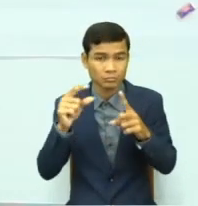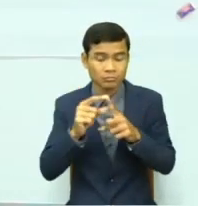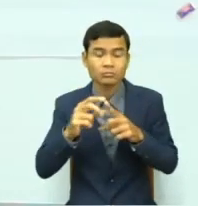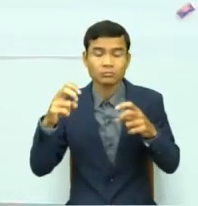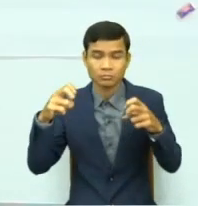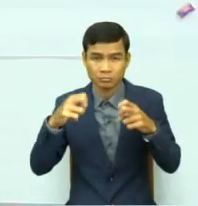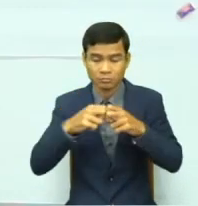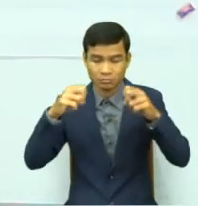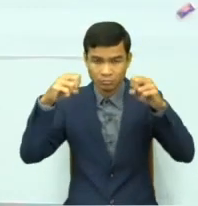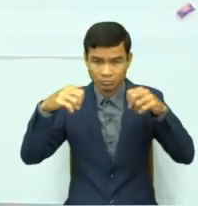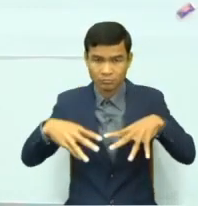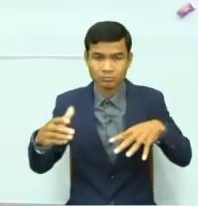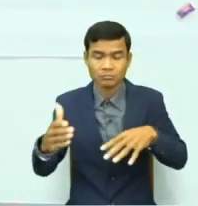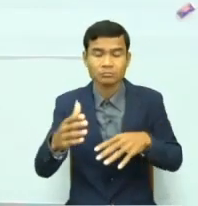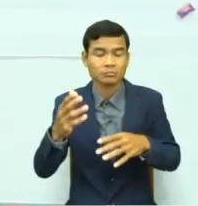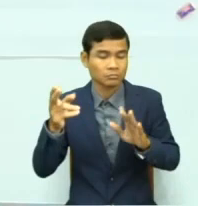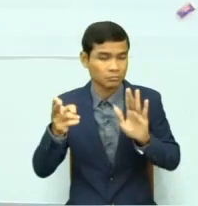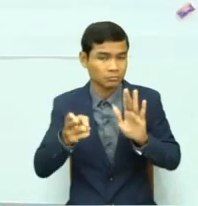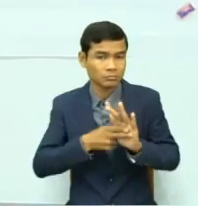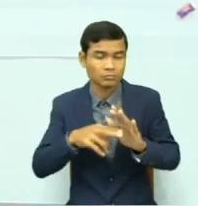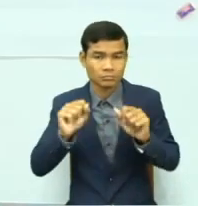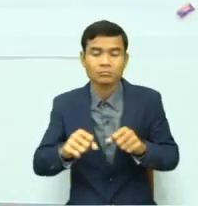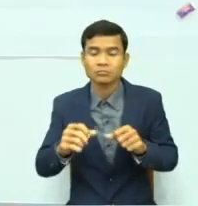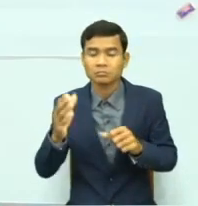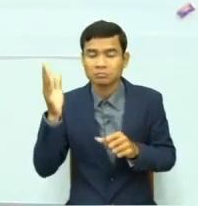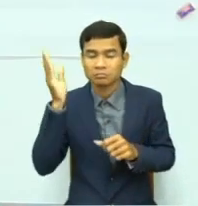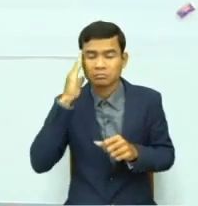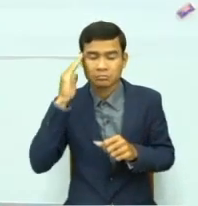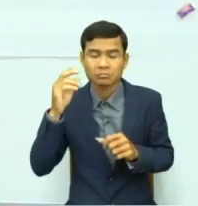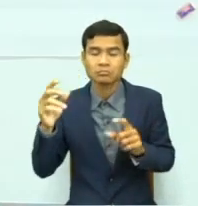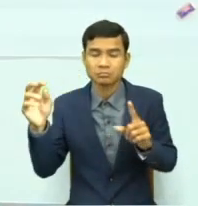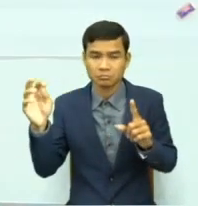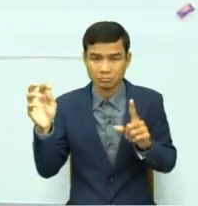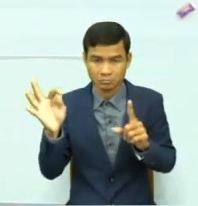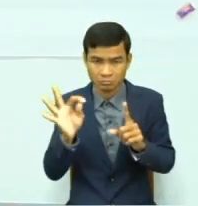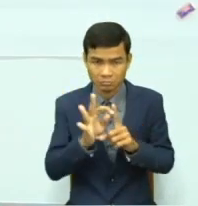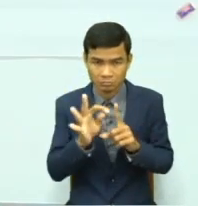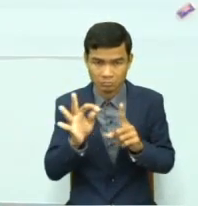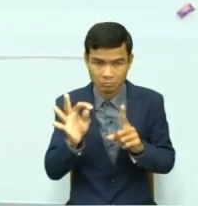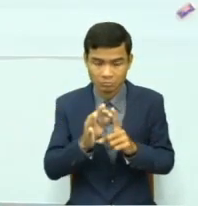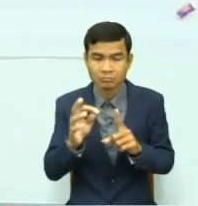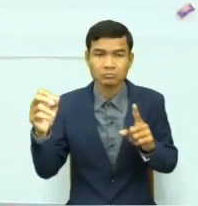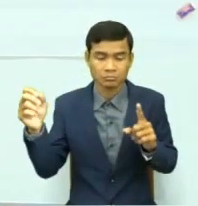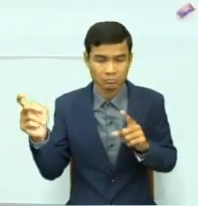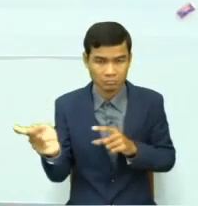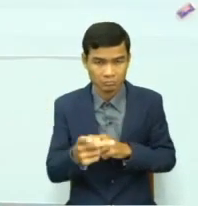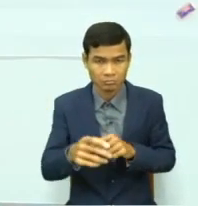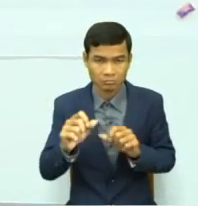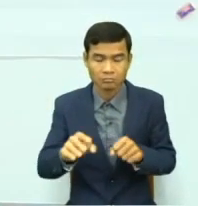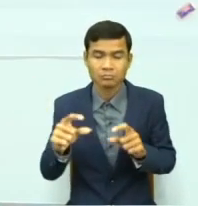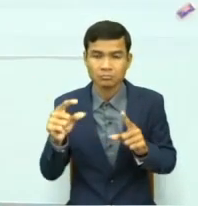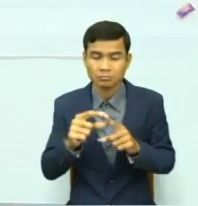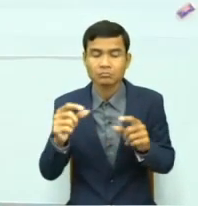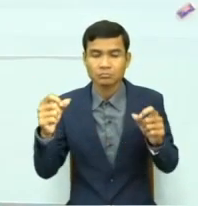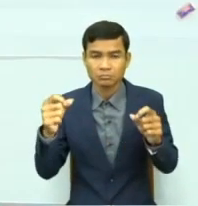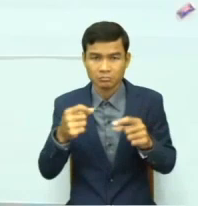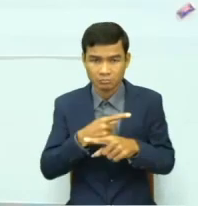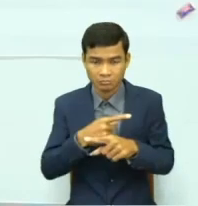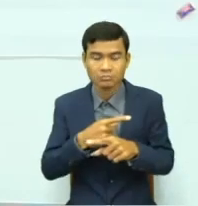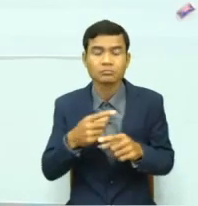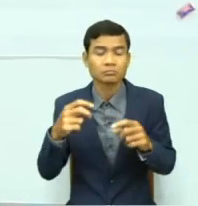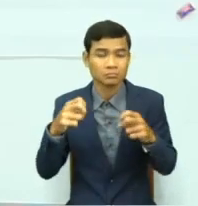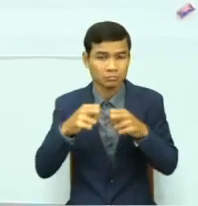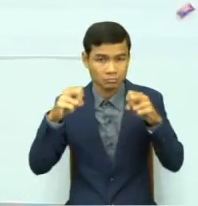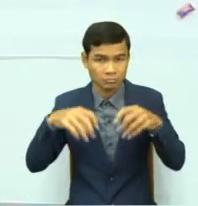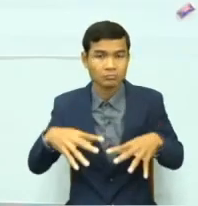con. Chà chắc con chắc bà chì ạ chì rộp vơ và chà nạ sắp nâng bị ạ kích sạ nì bàm. Chắc ta vơ và chà nạ sắp